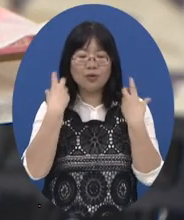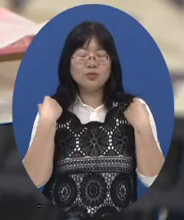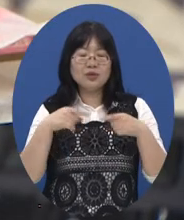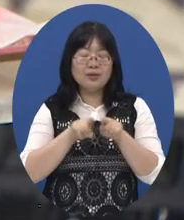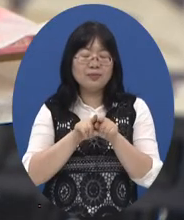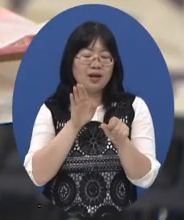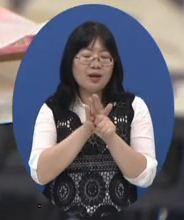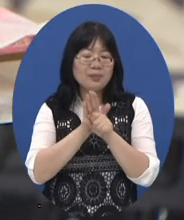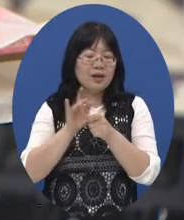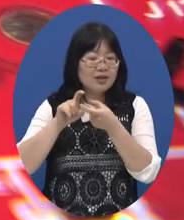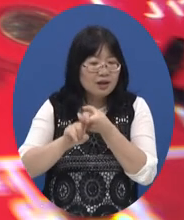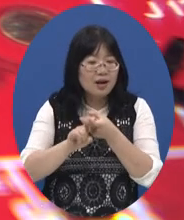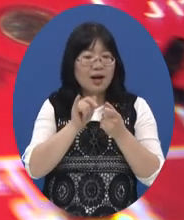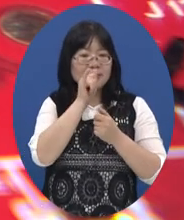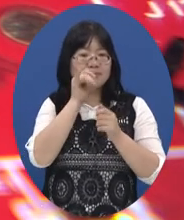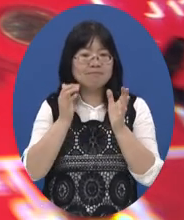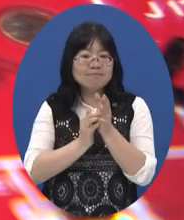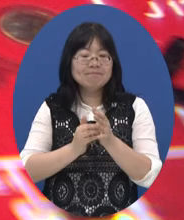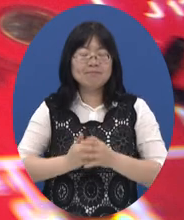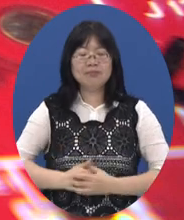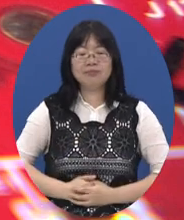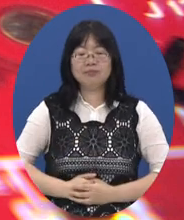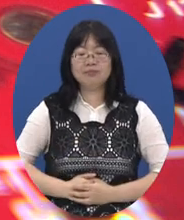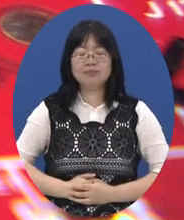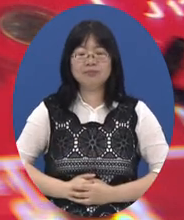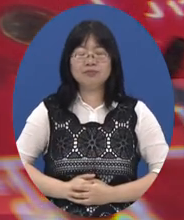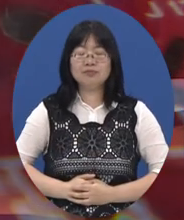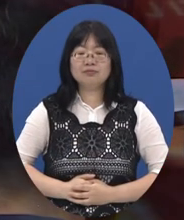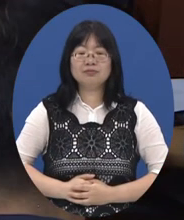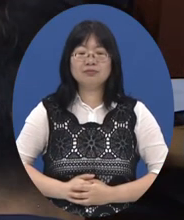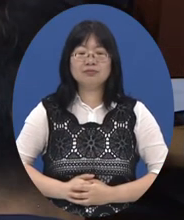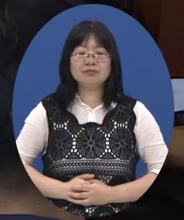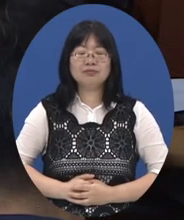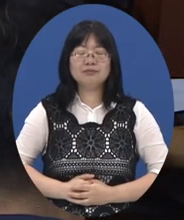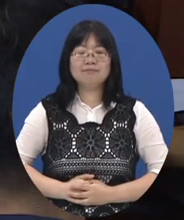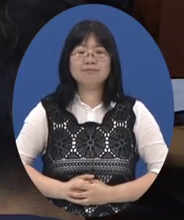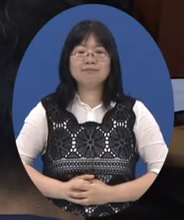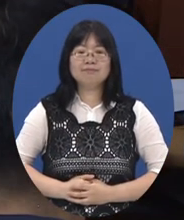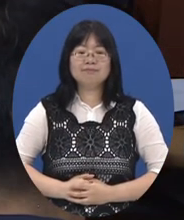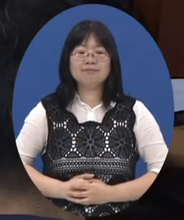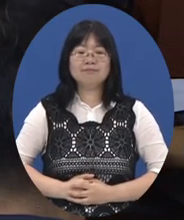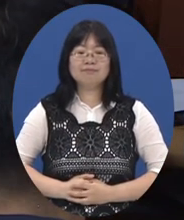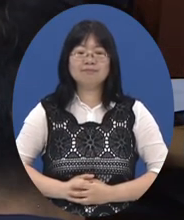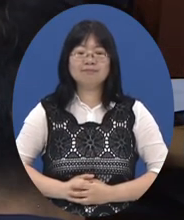협력도 긴밀히 이어나갈 계획이라고도 했습니다. 경기지TV 최지연입니다.